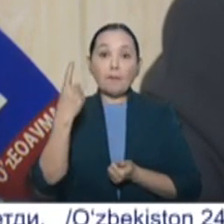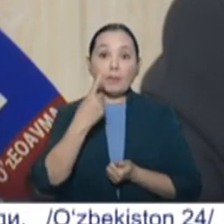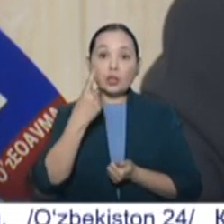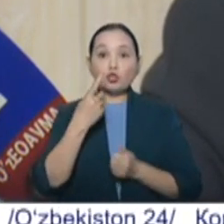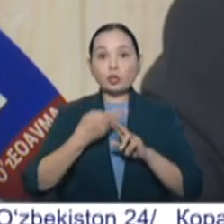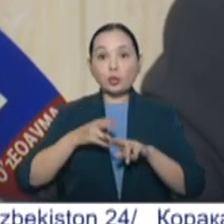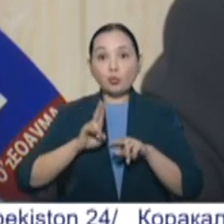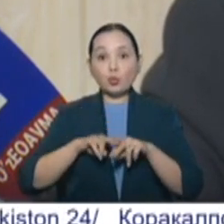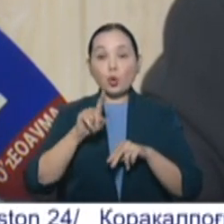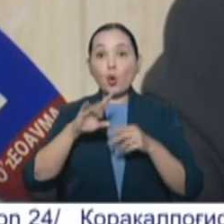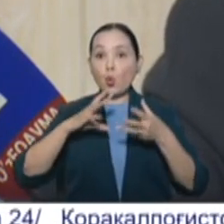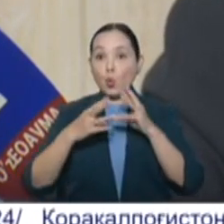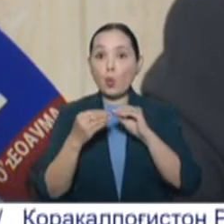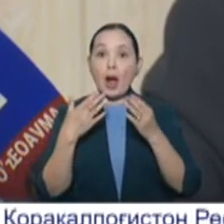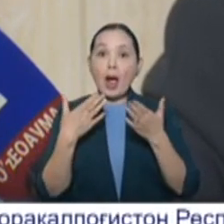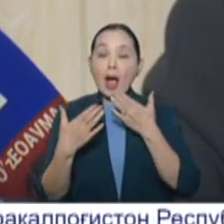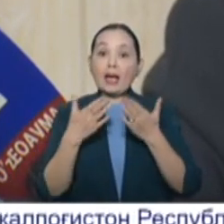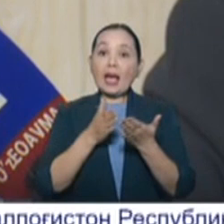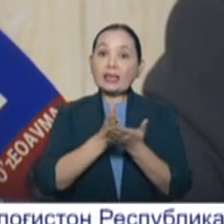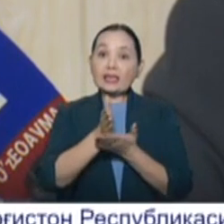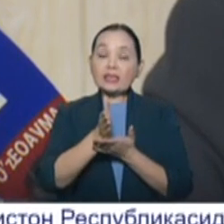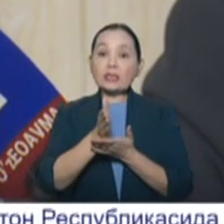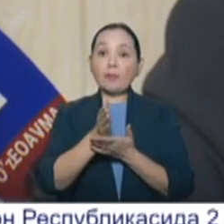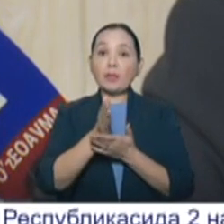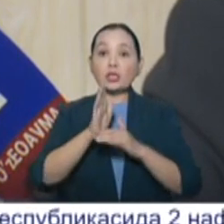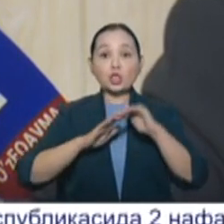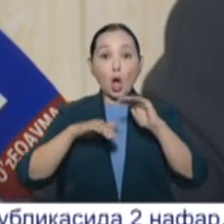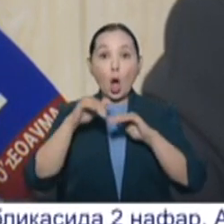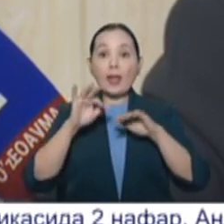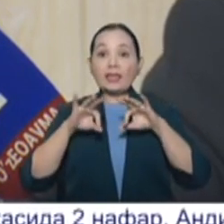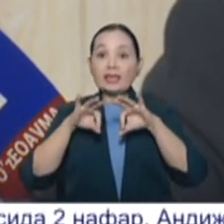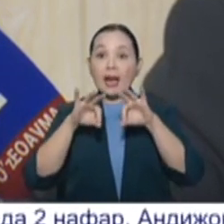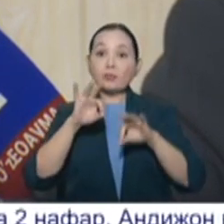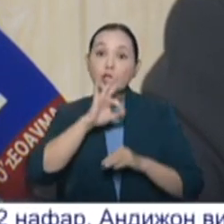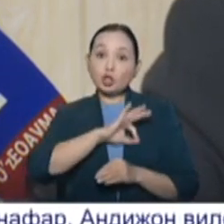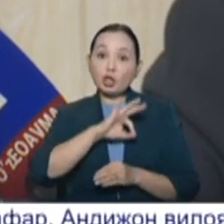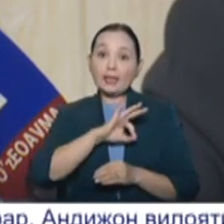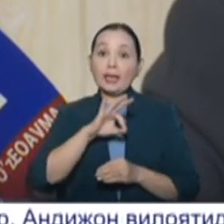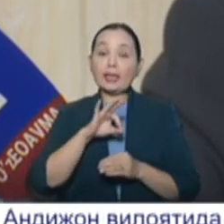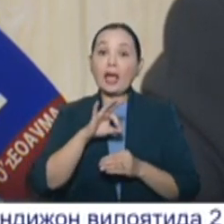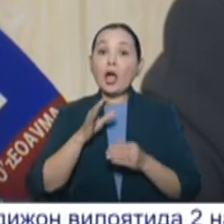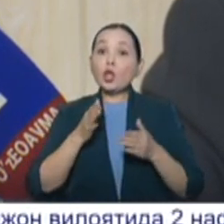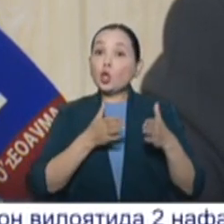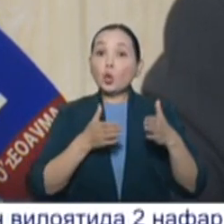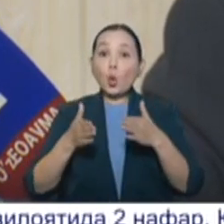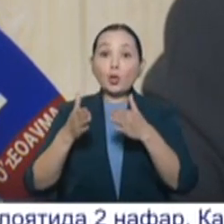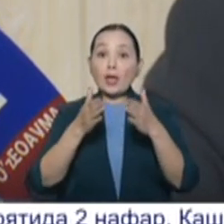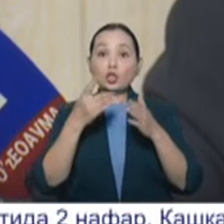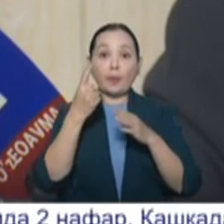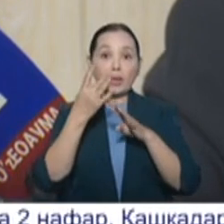bu umuman agar tizimni, sohani, transport sohasini ishlatadigan yo'nalishda biz birinchi